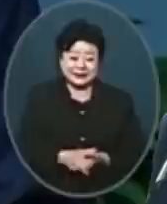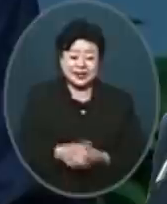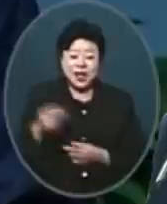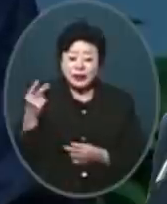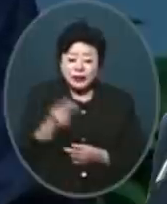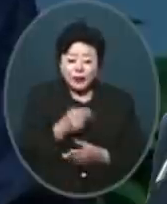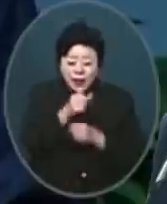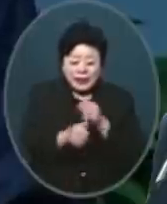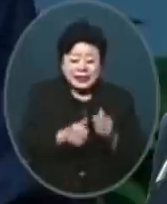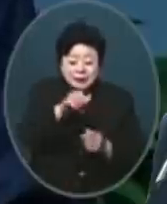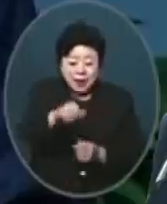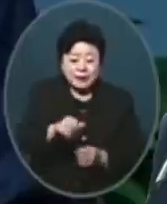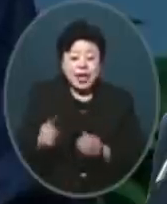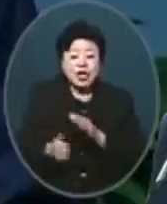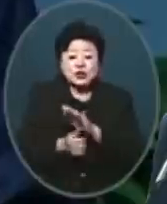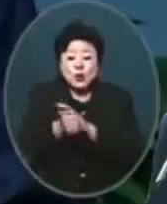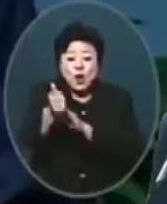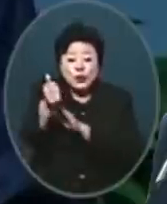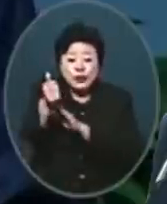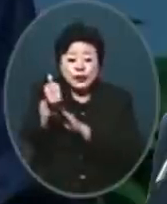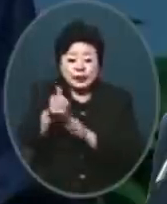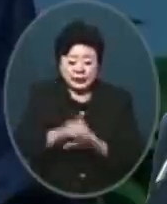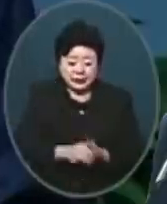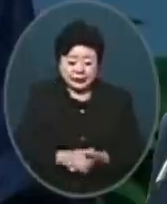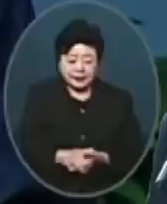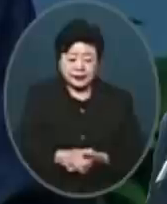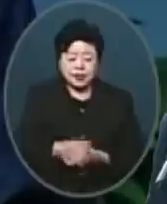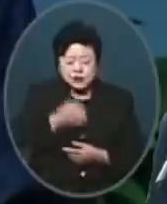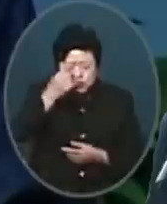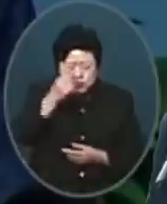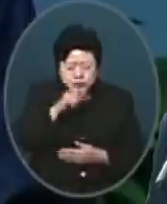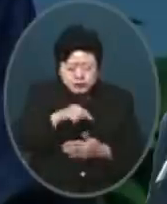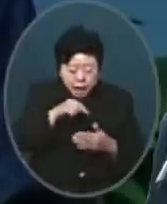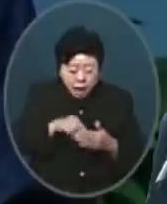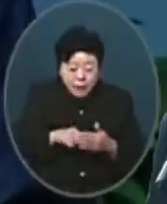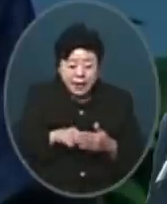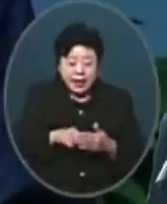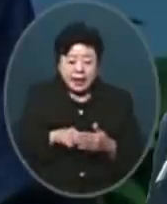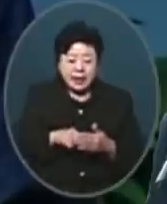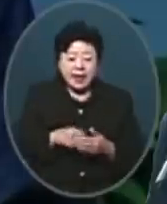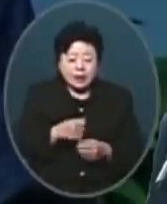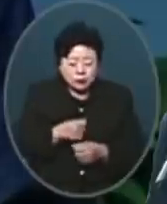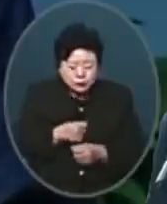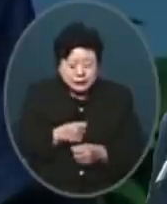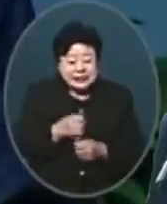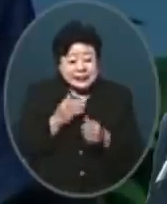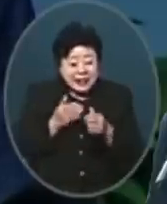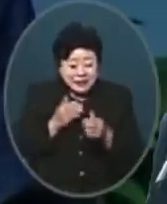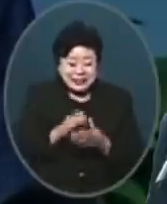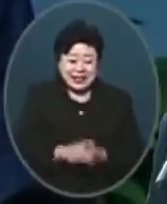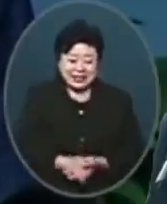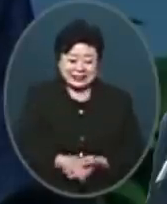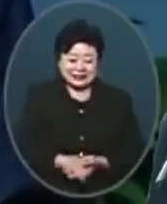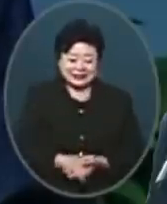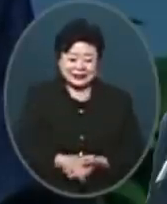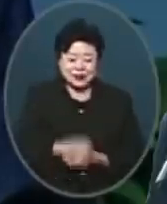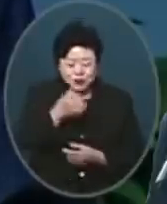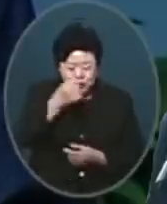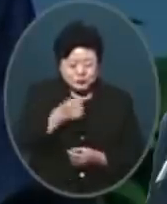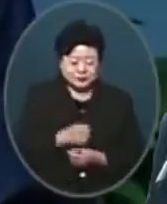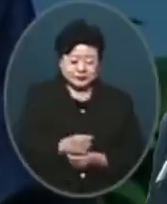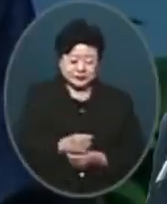그리고 하나님 앞에 소원하는 꿈을 마음속에 품고 사십시오.